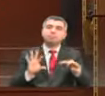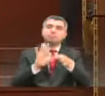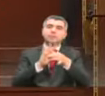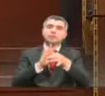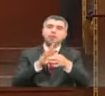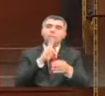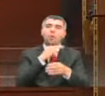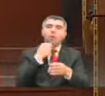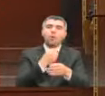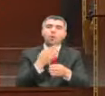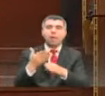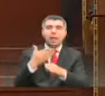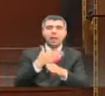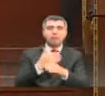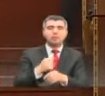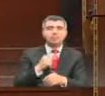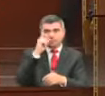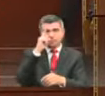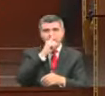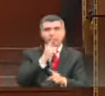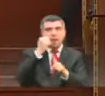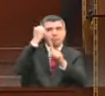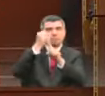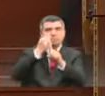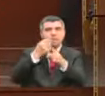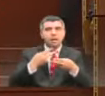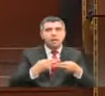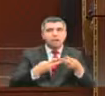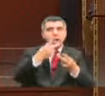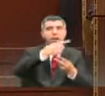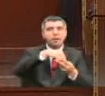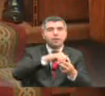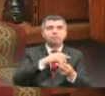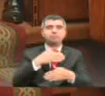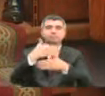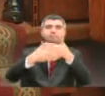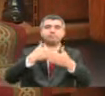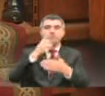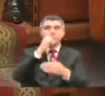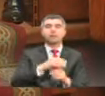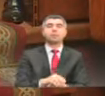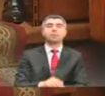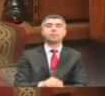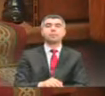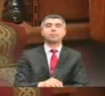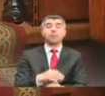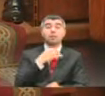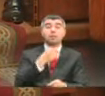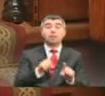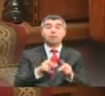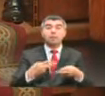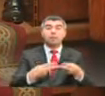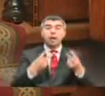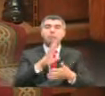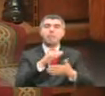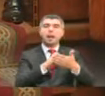السابقة، سنستكملها إن شاء الله في المرحلة المقبلة، وأيضا إطلاق برامج